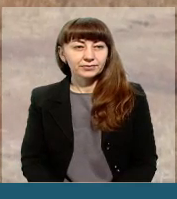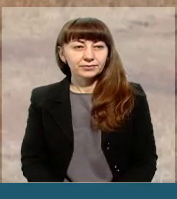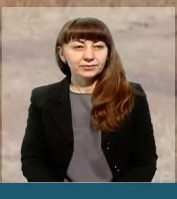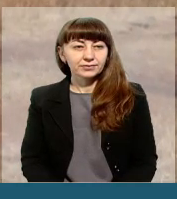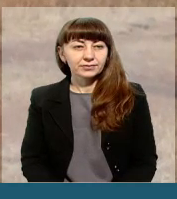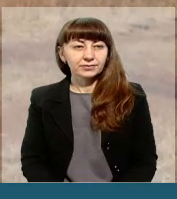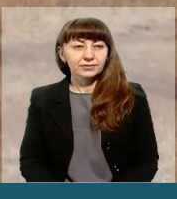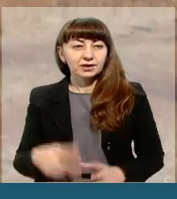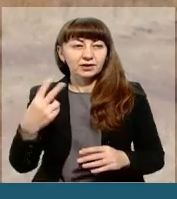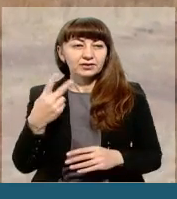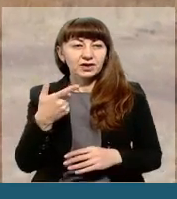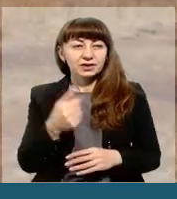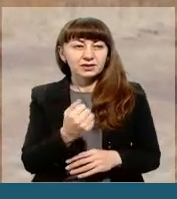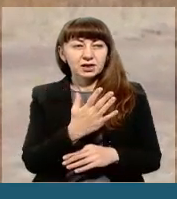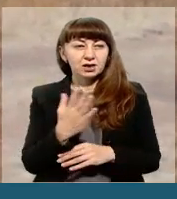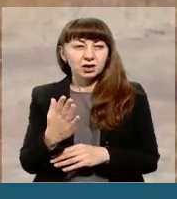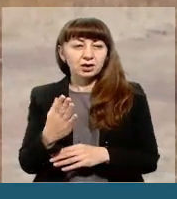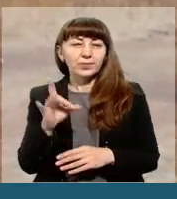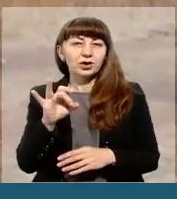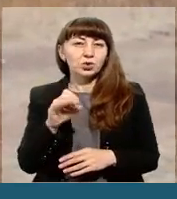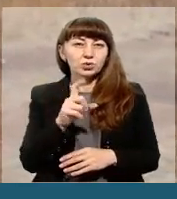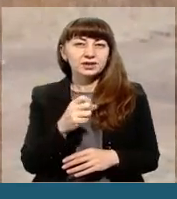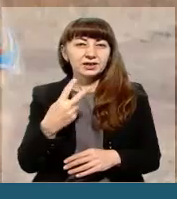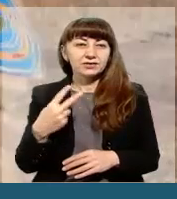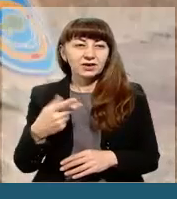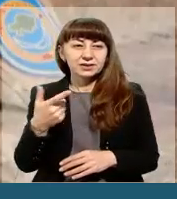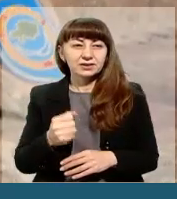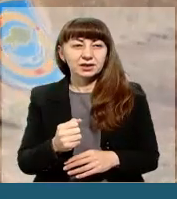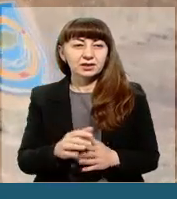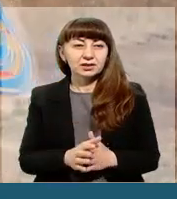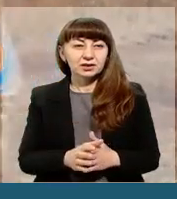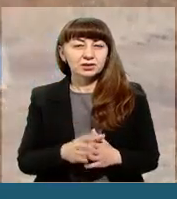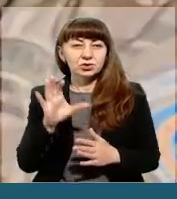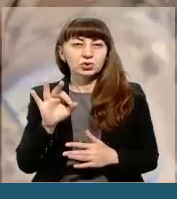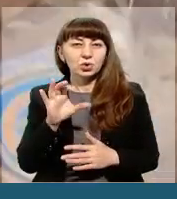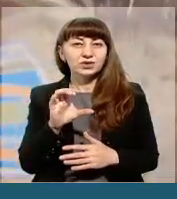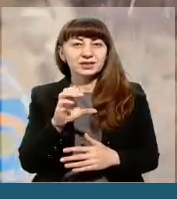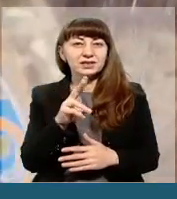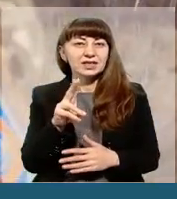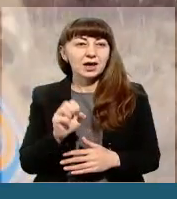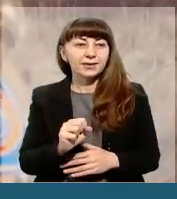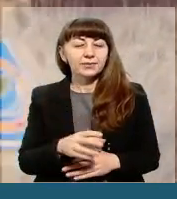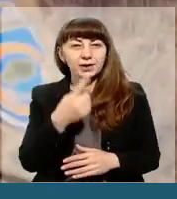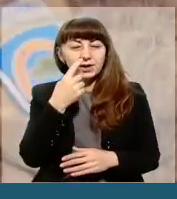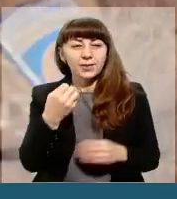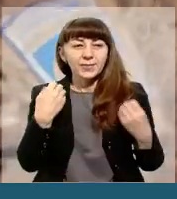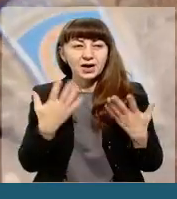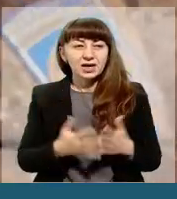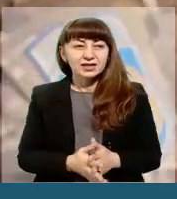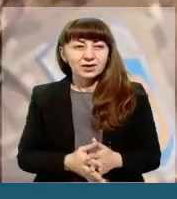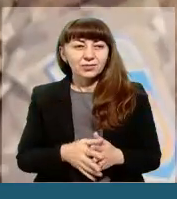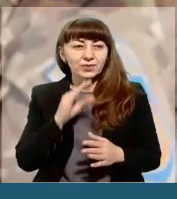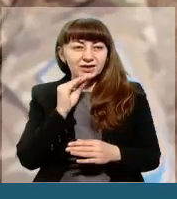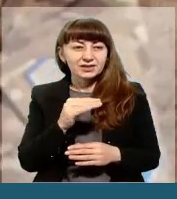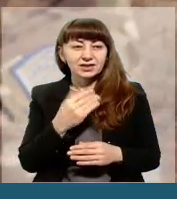20 гектаров лиственных пород береза, 20 гектаров хвойных пород сосна. В преддверии праздника,